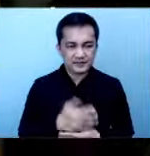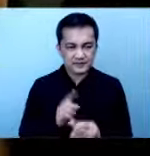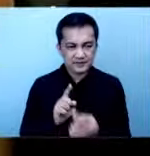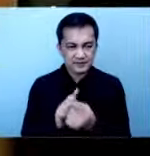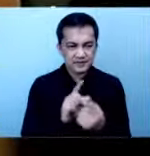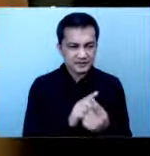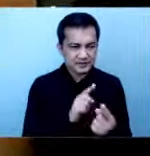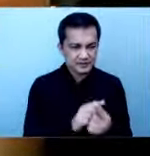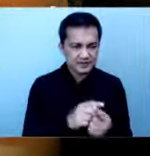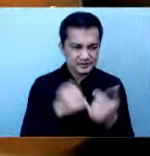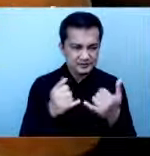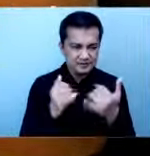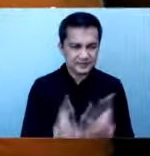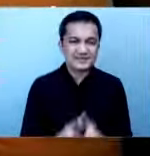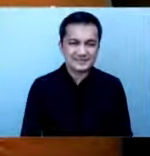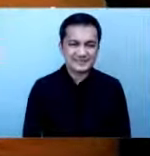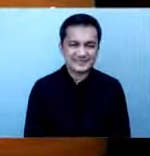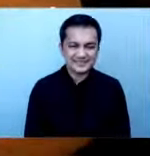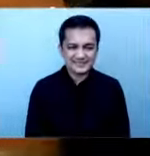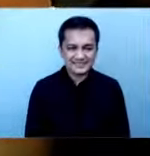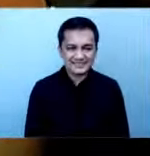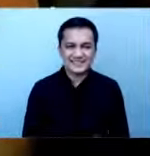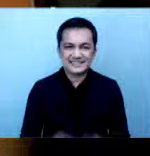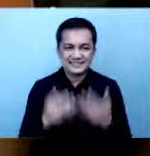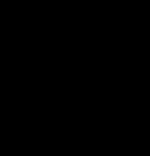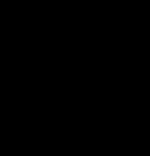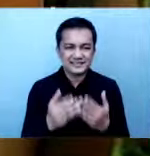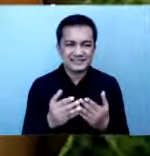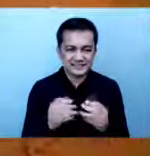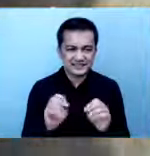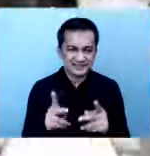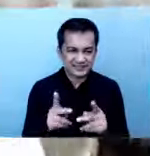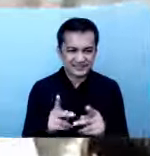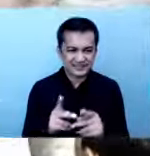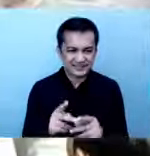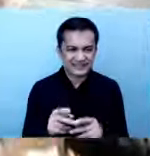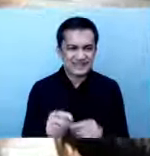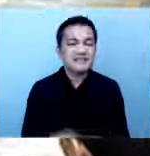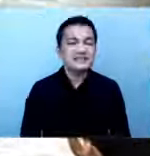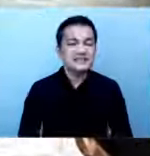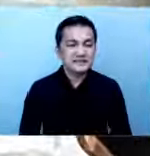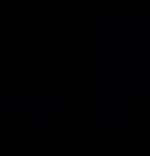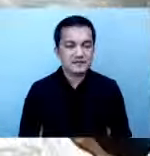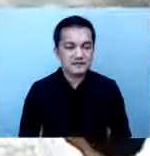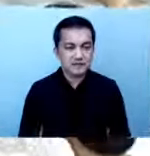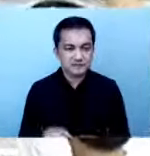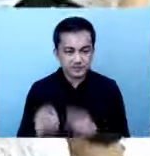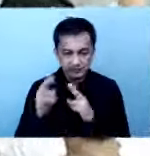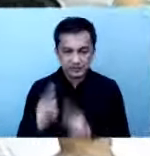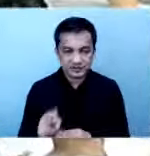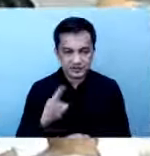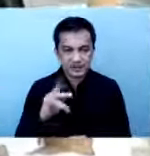mga players. Thank you so much for the opportunity na ganito. Pero karangalan daw ng PBA